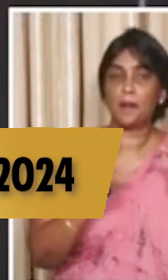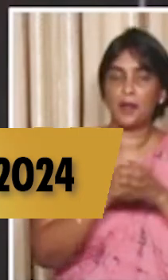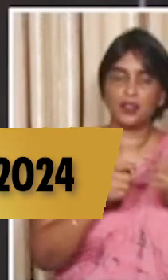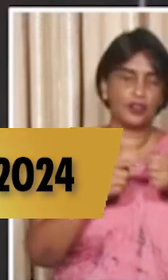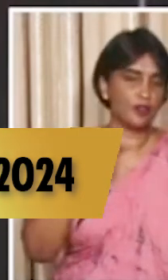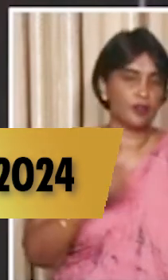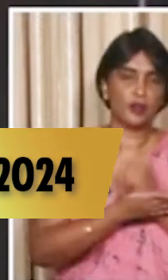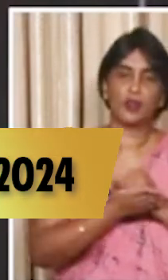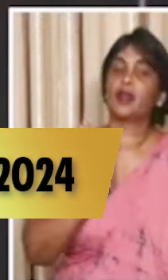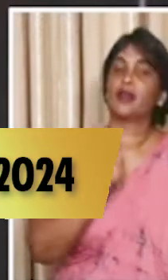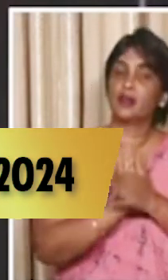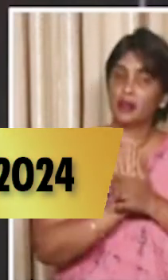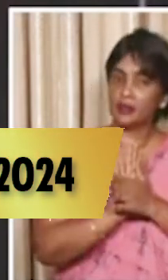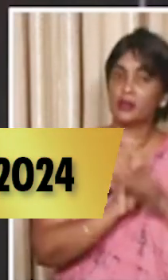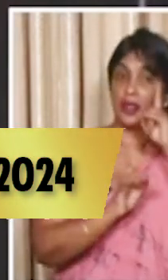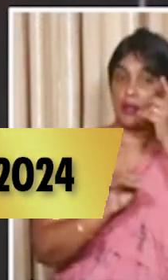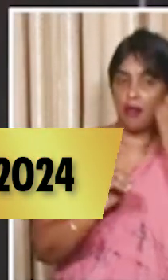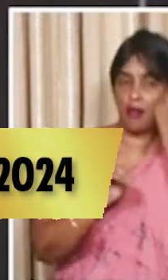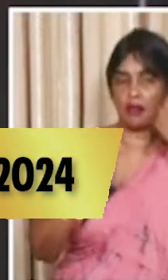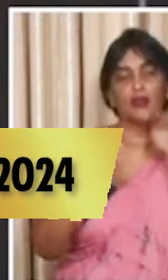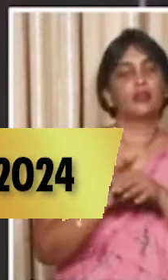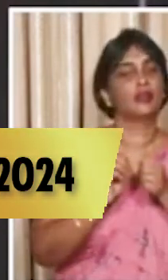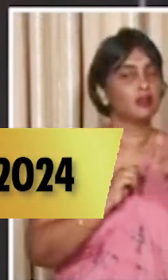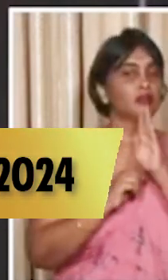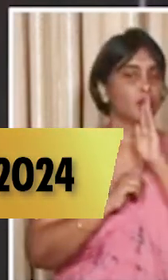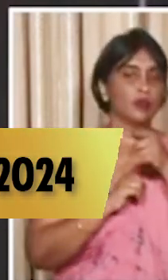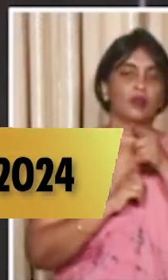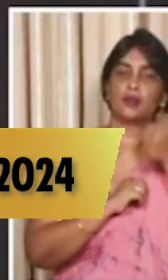විපක්ෂ අපි ඔක්කොම එකට එක්ක අවු වෙලා එක මතයකට අවිල්ල මේ කටයුත්ත කරනවා නම් තමයි වඩාත් හොඳ කියලා.